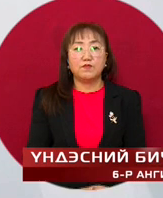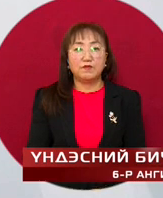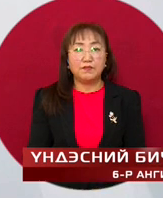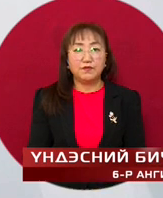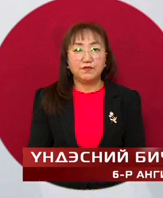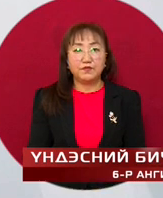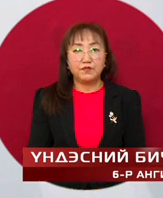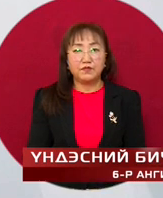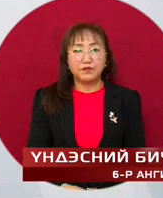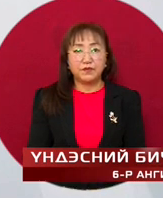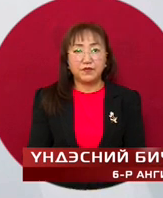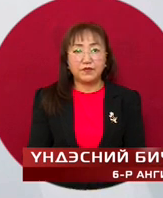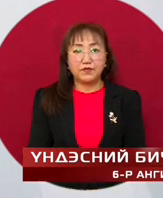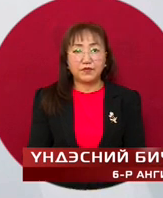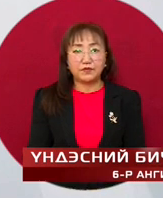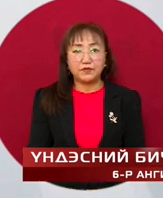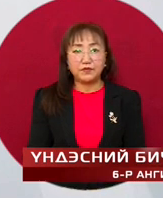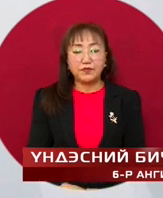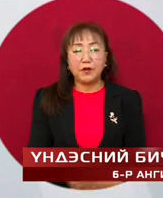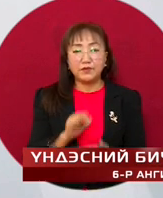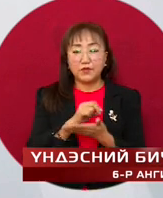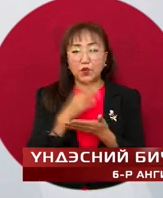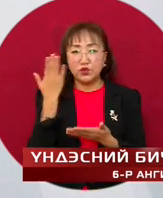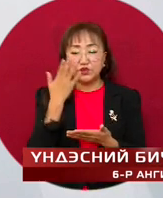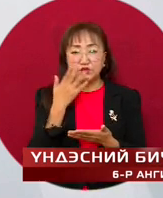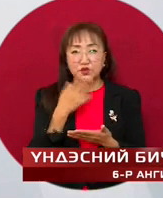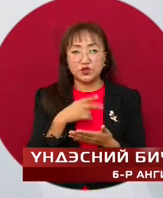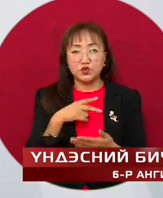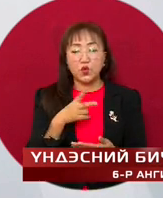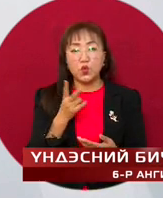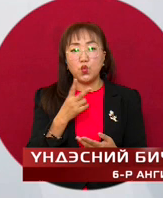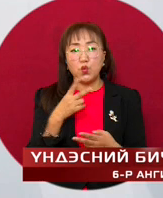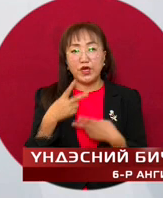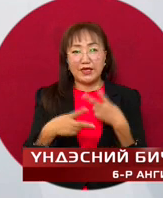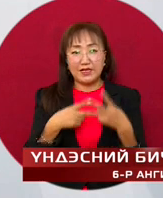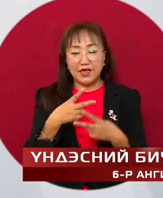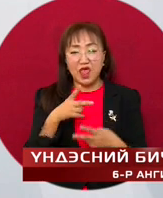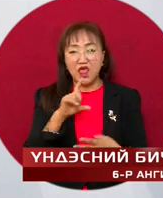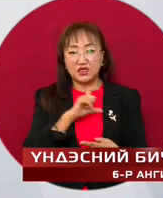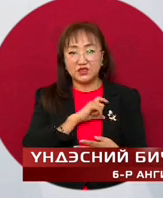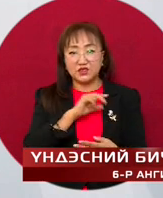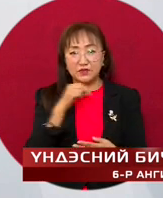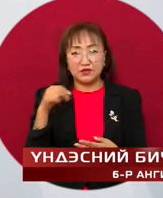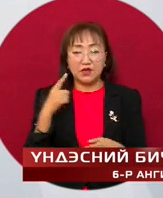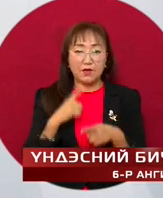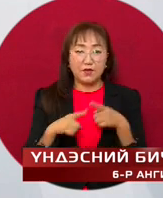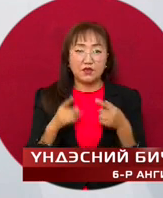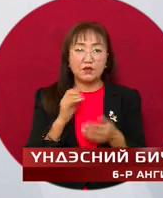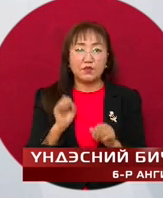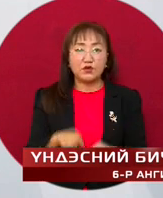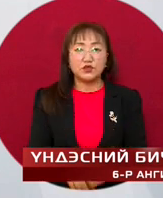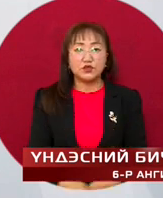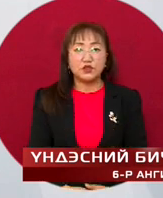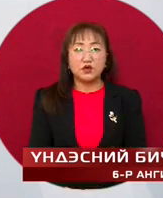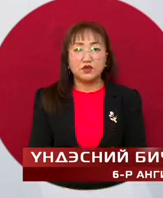үчихэд арай хэлбэр болсон баха. За тэгэхээр үгийнхаа утгыг зөв тохируулаарай. За багш нь зарим үгсийг галиглаж